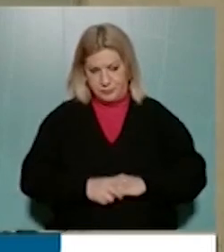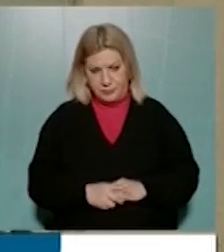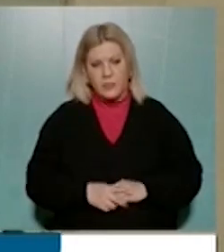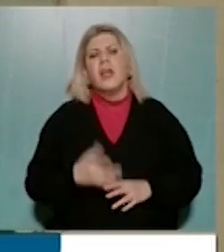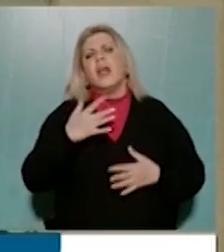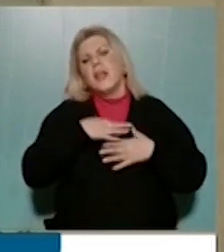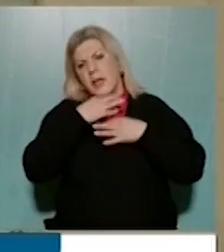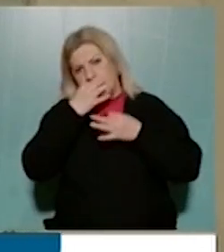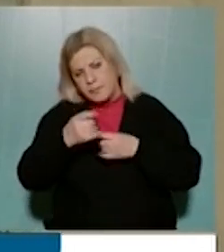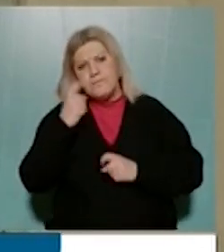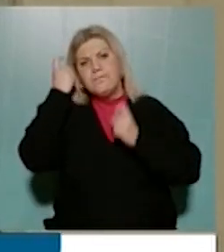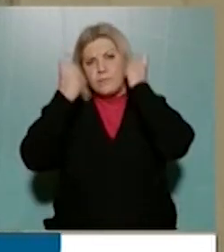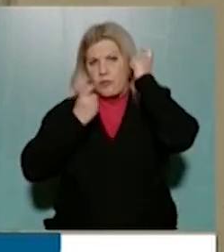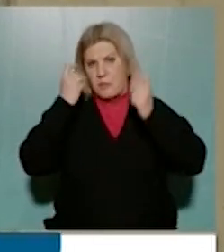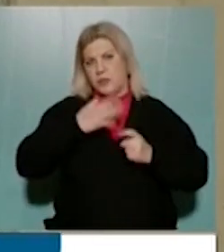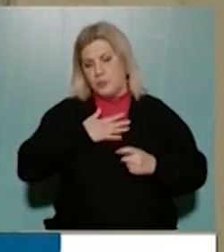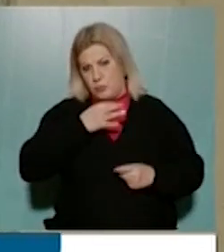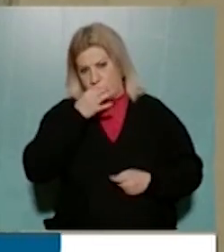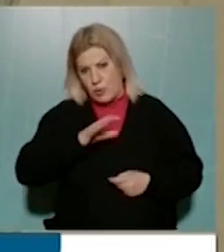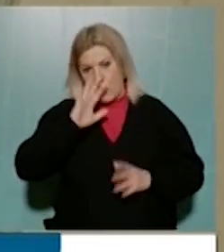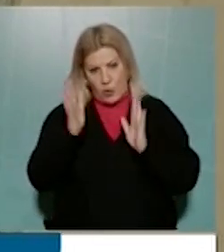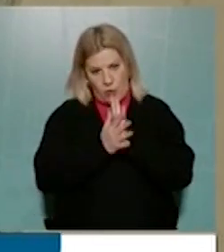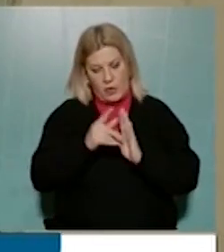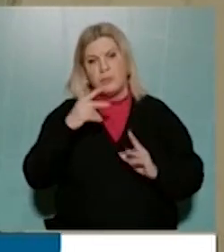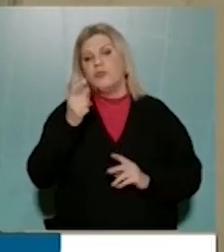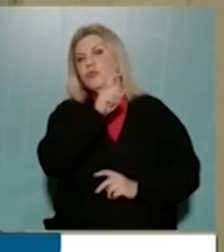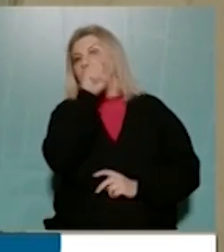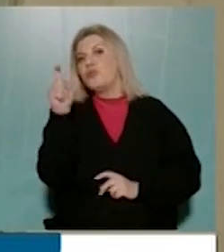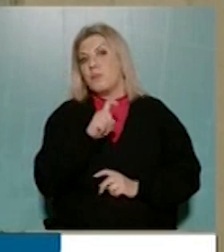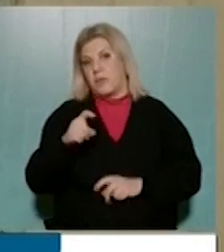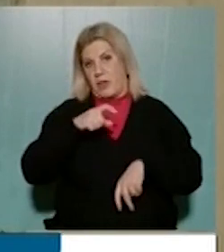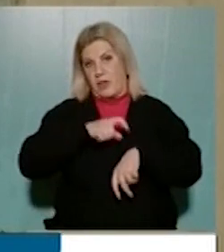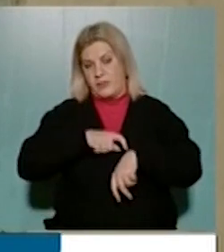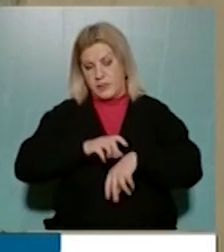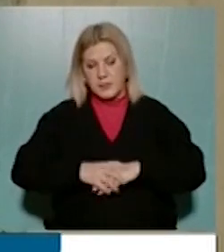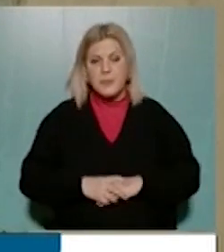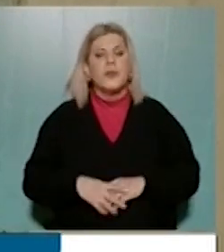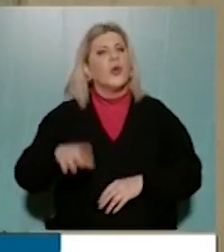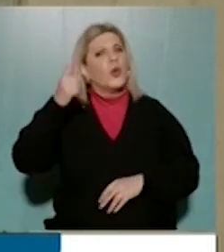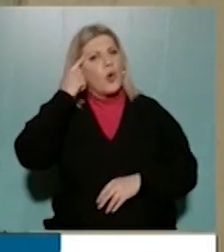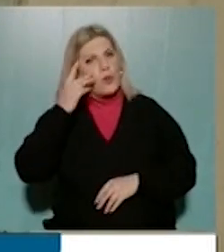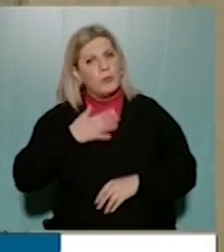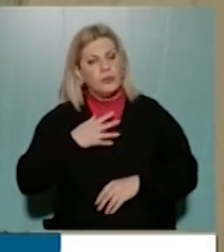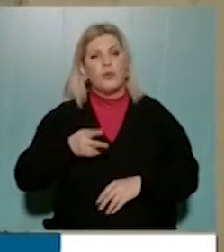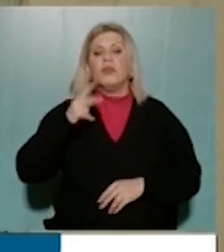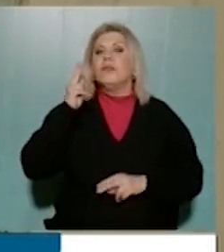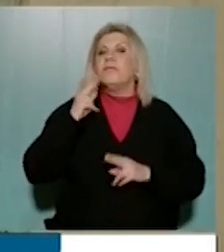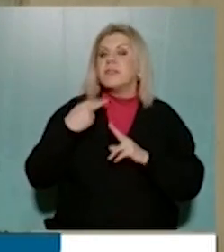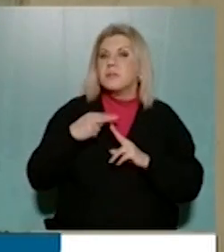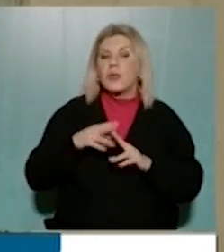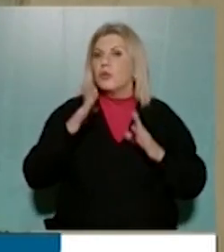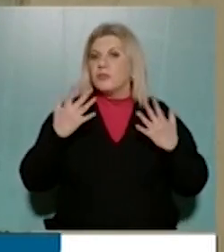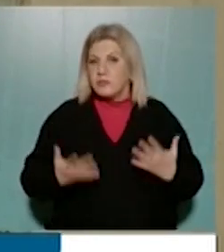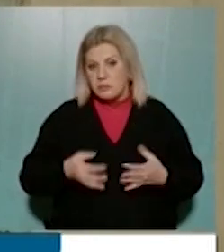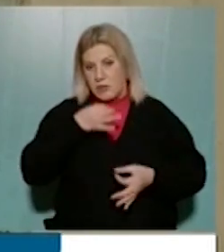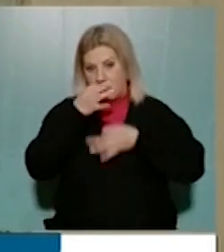για να εκφράσουμε τους προβληματισμούς μας για όλη αυτή τη συνθήκη την οποία βιώνουμε ε νομίζω ότι το κρίσιμο που ήθελα να τονίσω